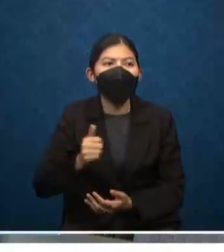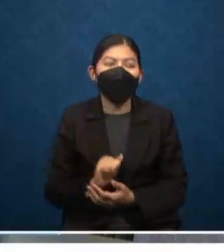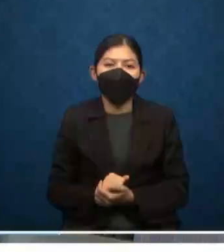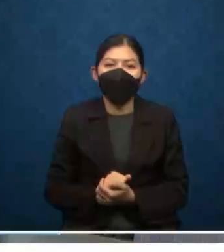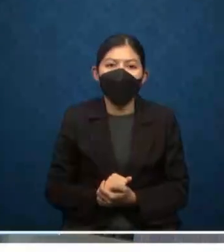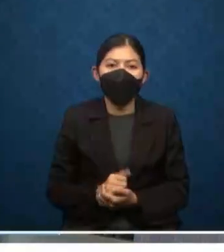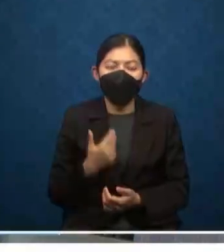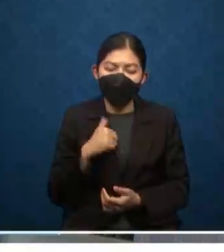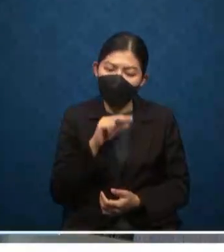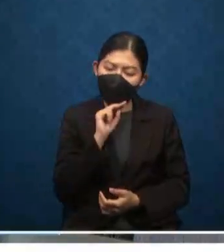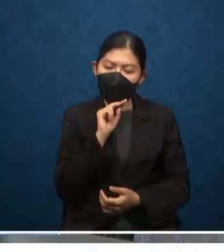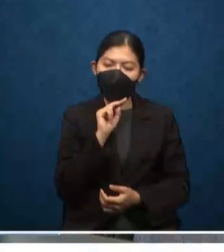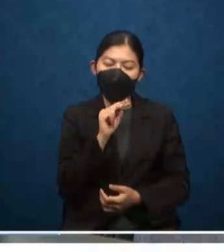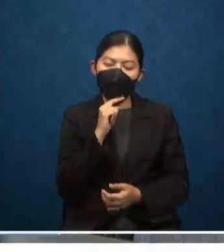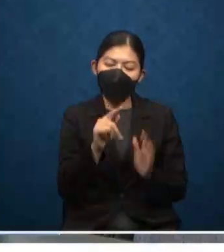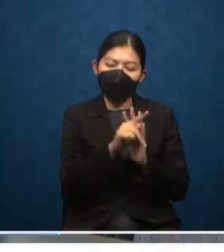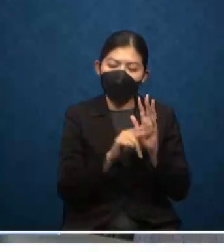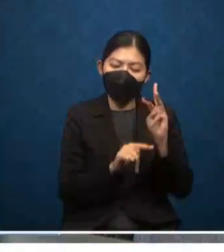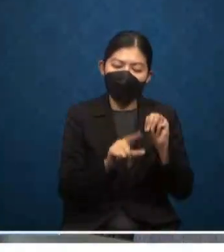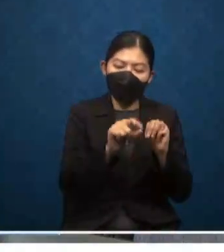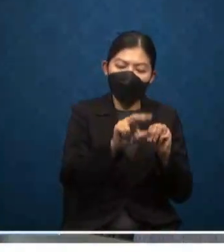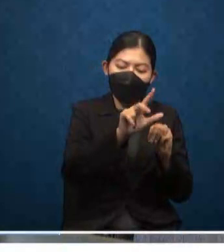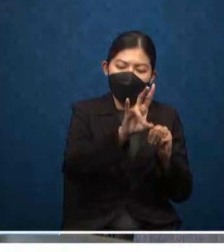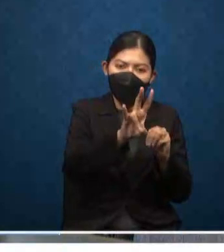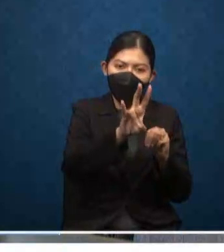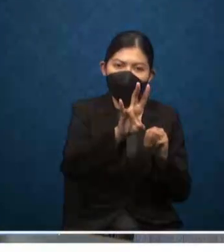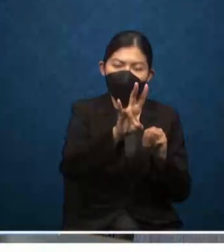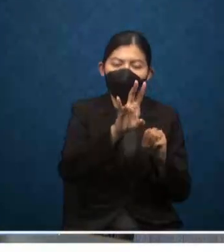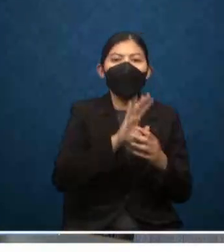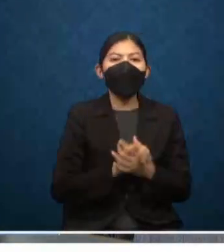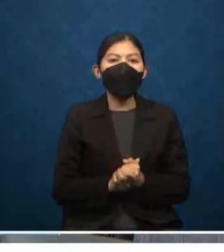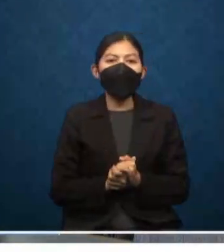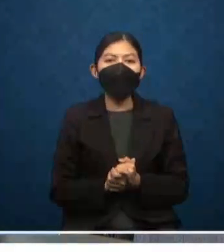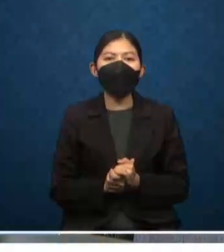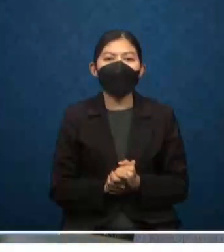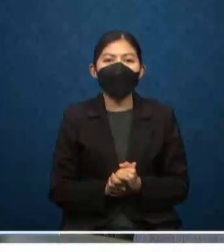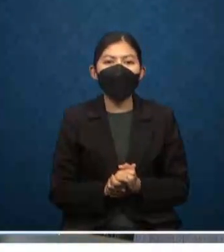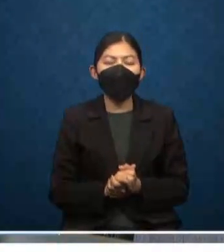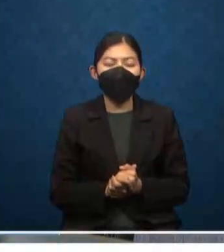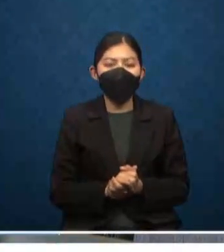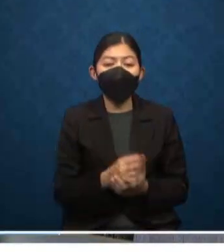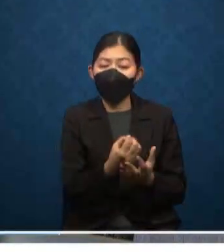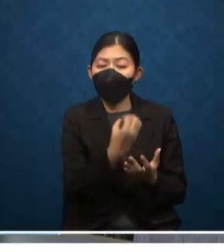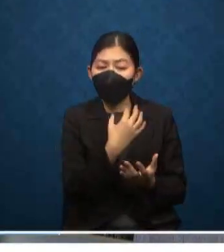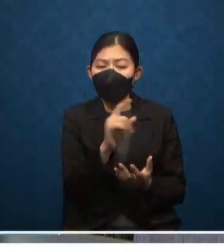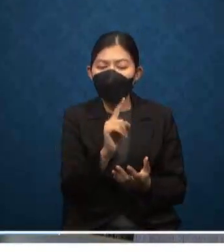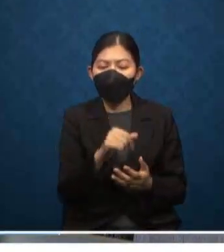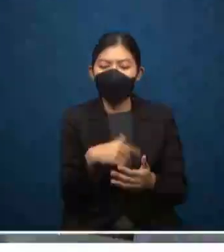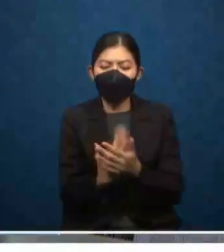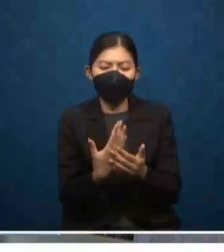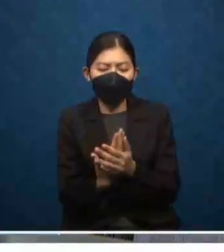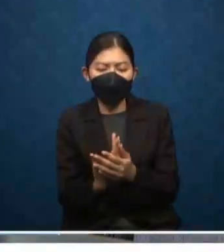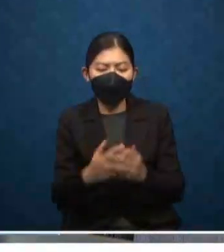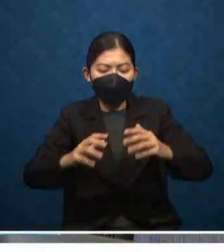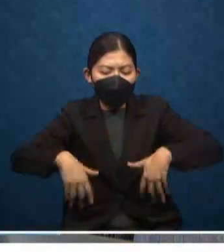เมื่อย้อนกลับมาดูมาตรา27ท่านประธานครับมาตรา27เนี่ยเป็นมาตราที่บอกว่าเงินที่จะเข้